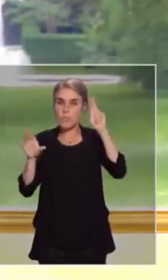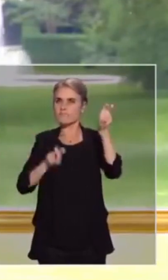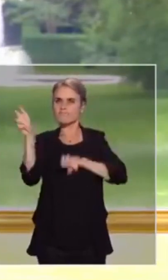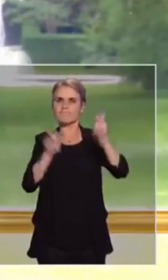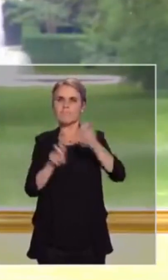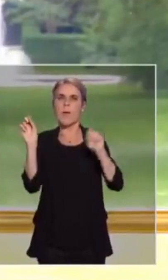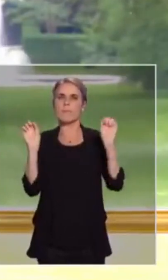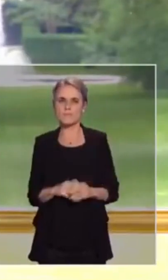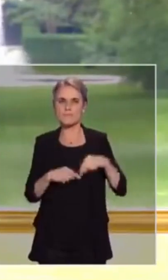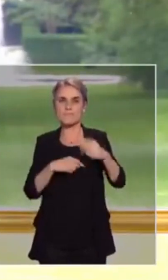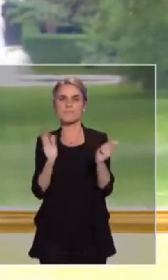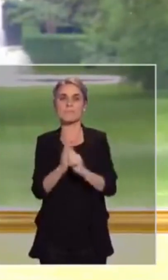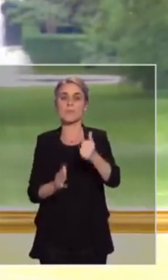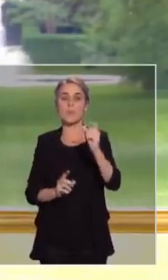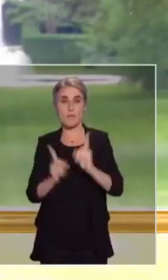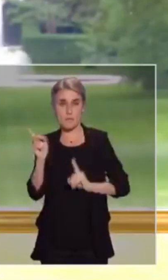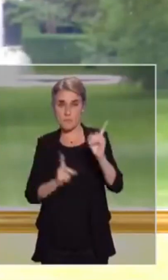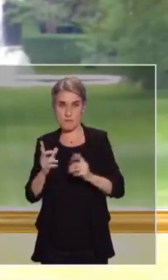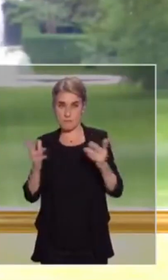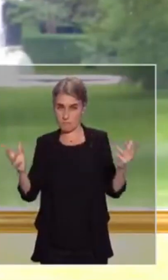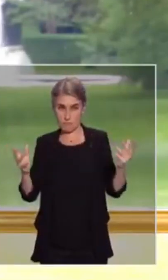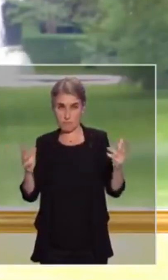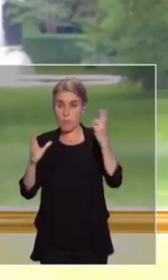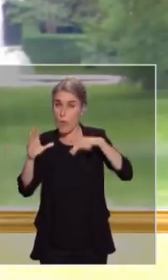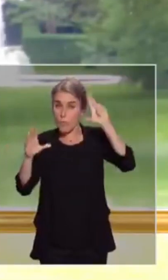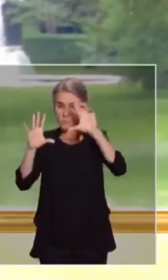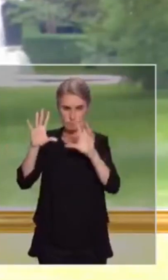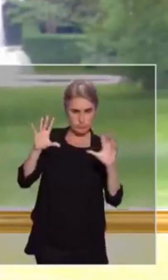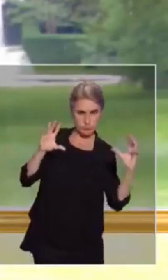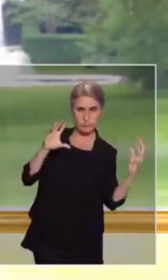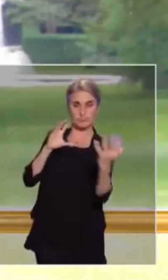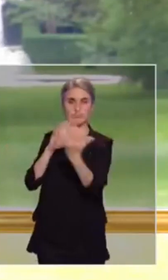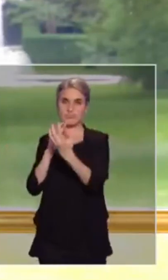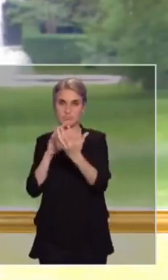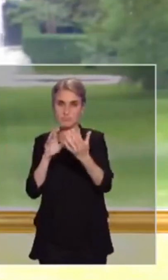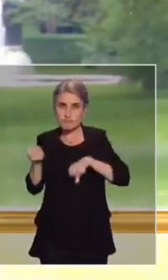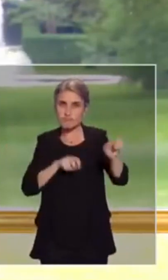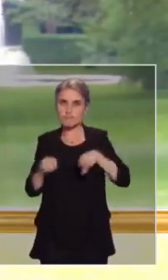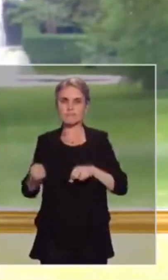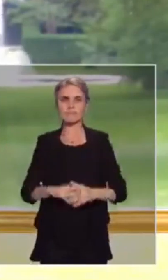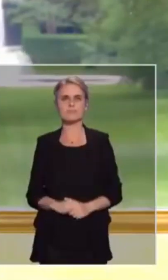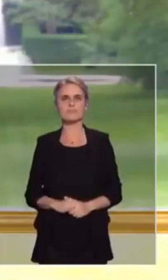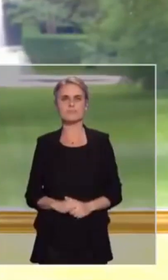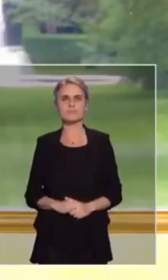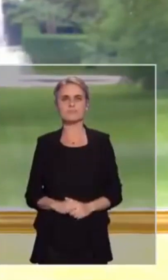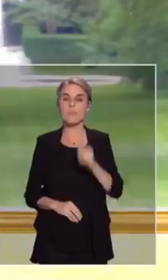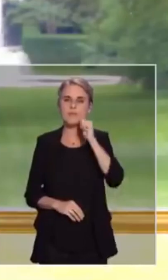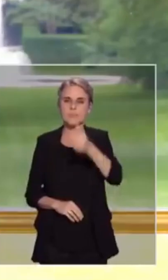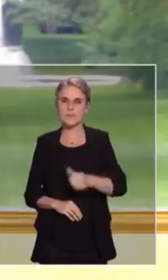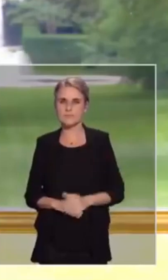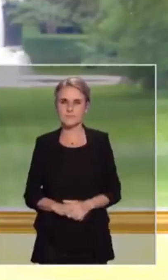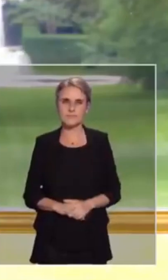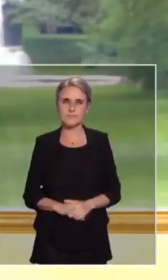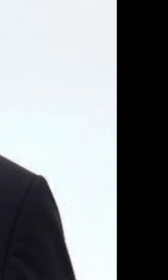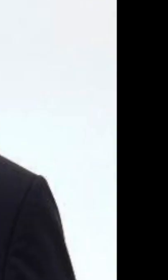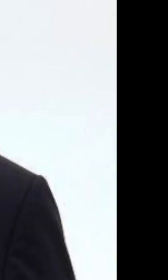stratégie qui est mis en place malgré nous depuis le début je laisserai à notre premier ministre jean castex nous vous à boyet les modalités d'ici